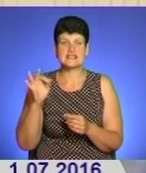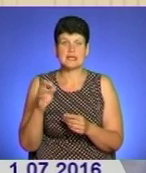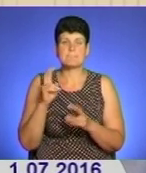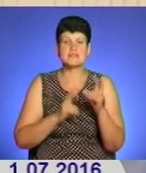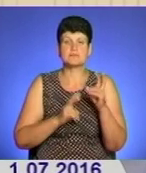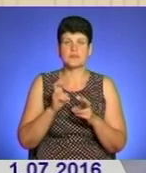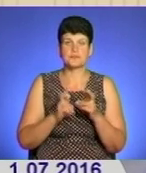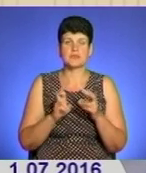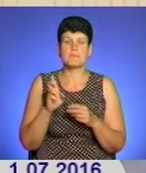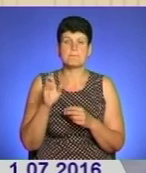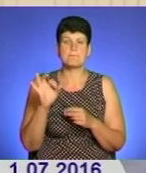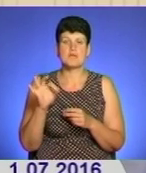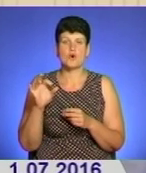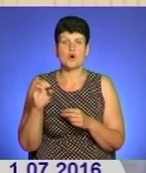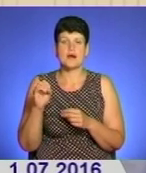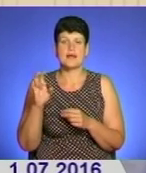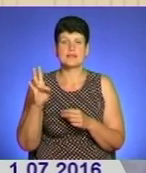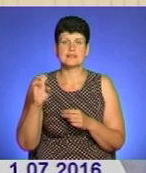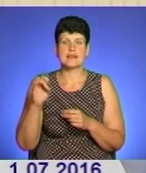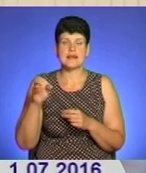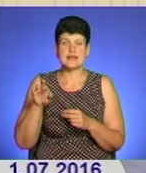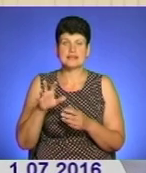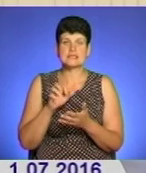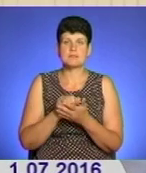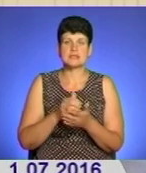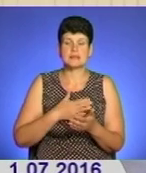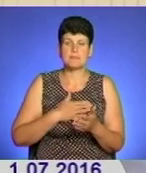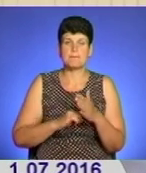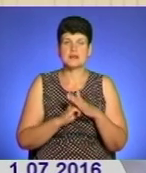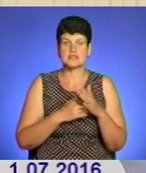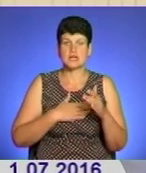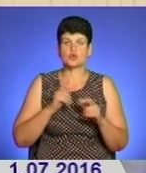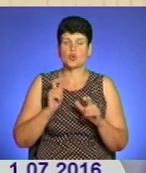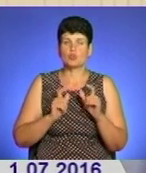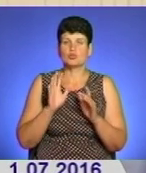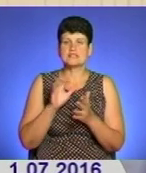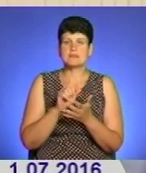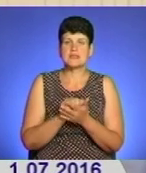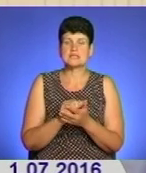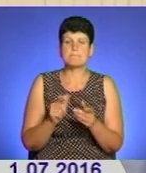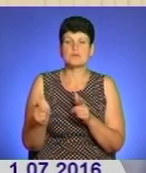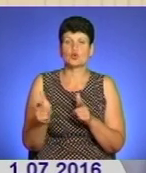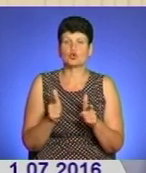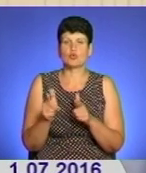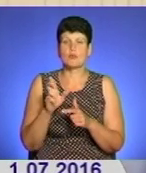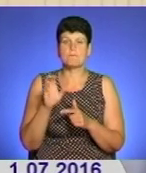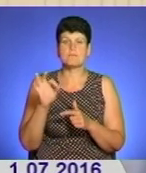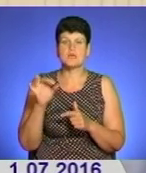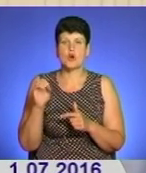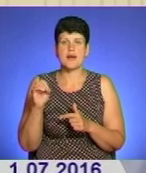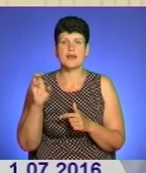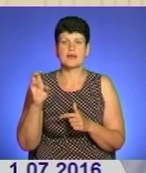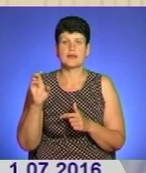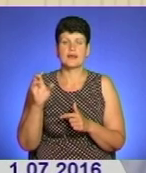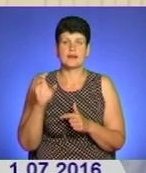«Біоенергія», яке займається на базі нашого коледжу, яке займається підготовкою, буде займатися підготовкою біоінженерів кадрів.